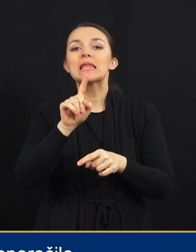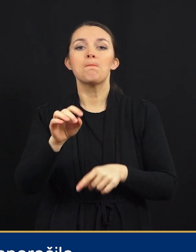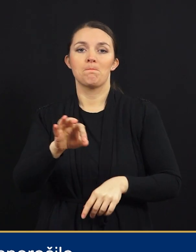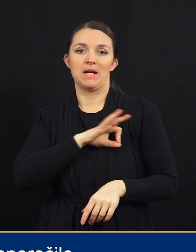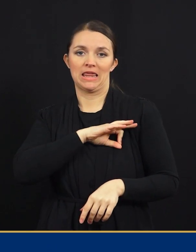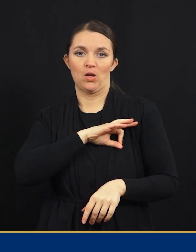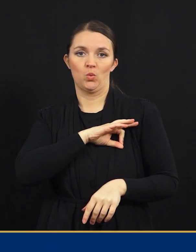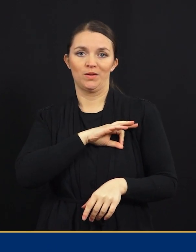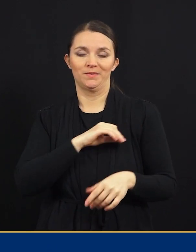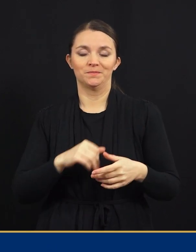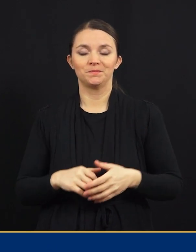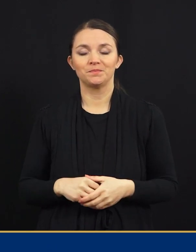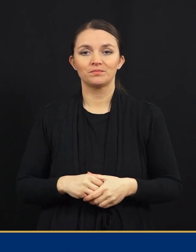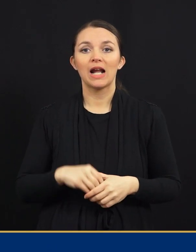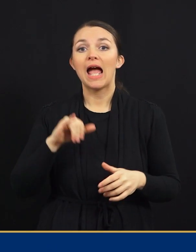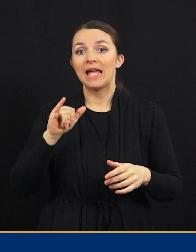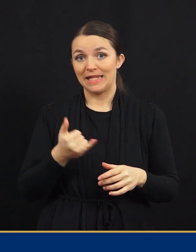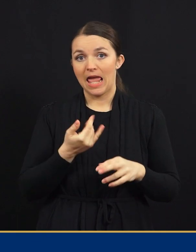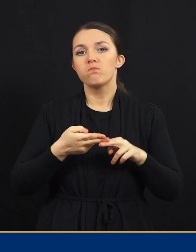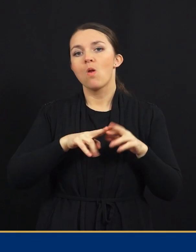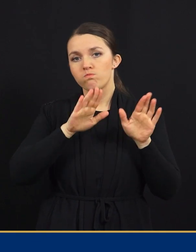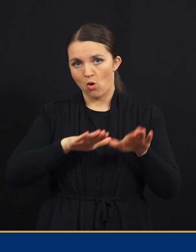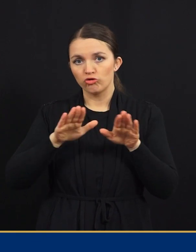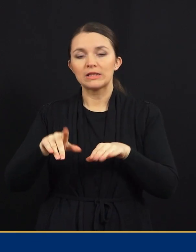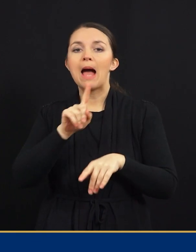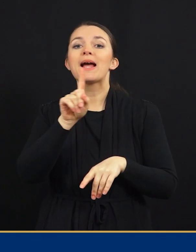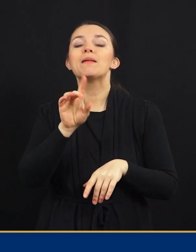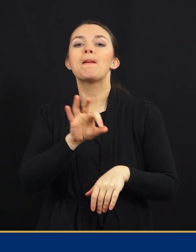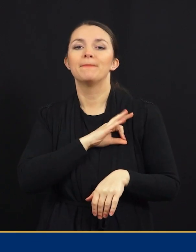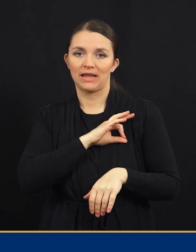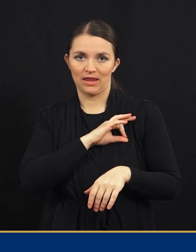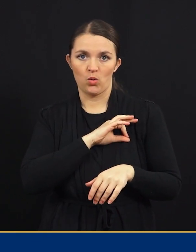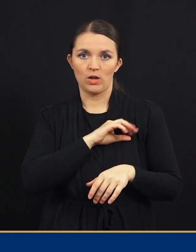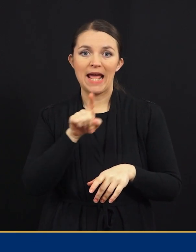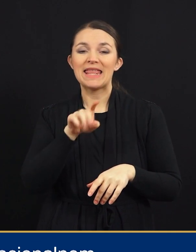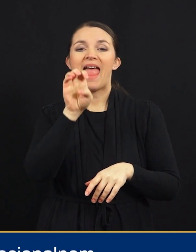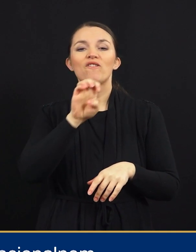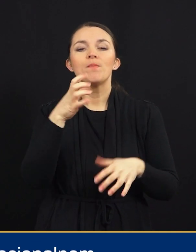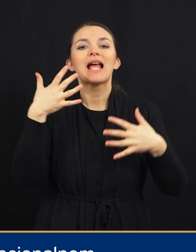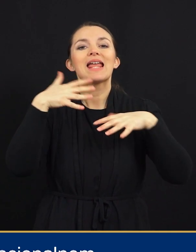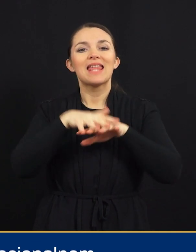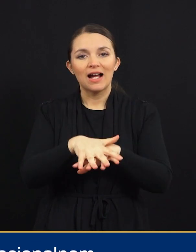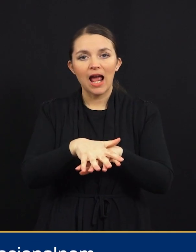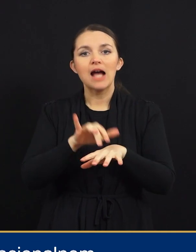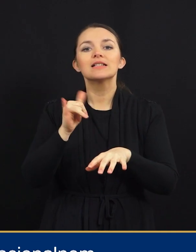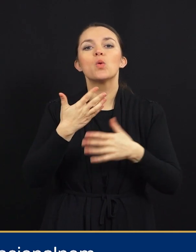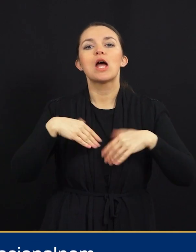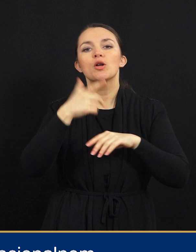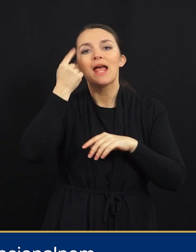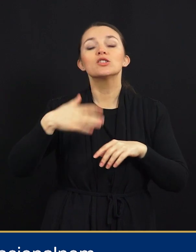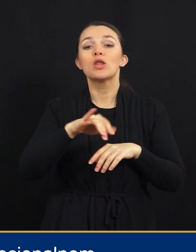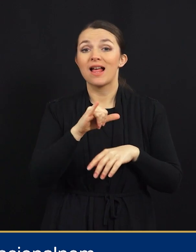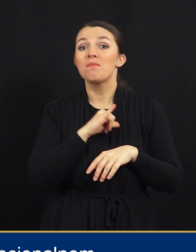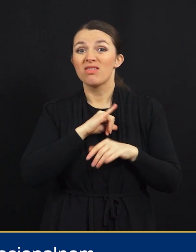mrtev. Je počasnejši, ni pa mrtev. In evropska integracija je v našem